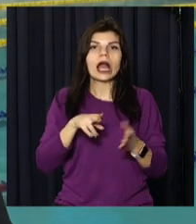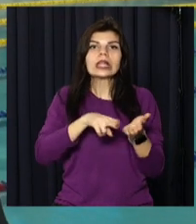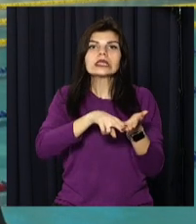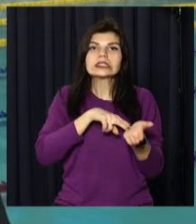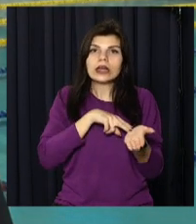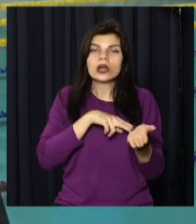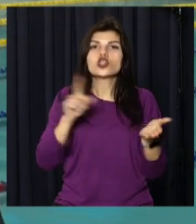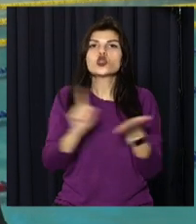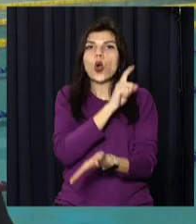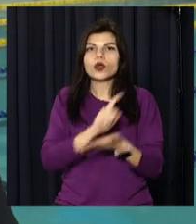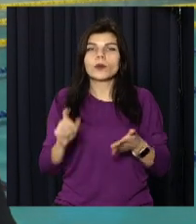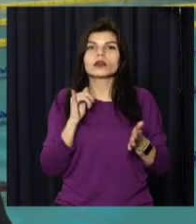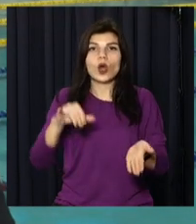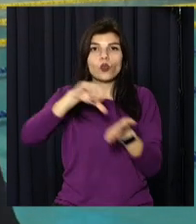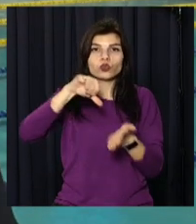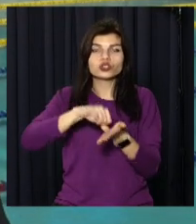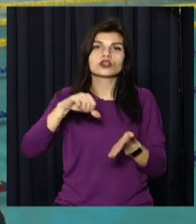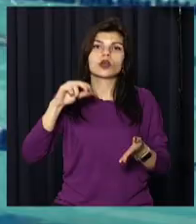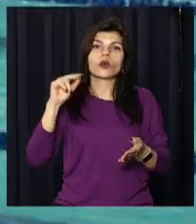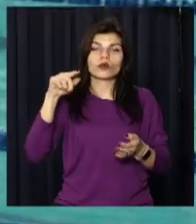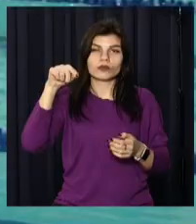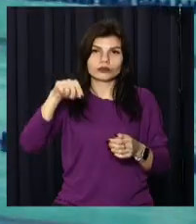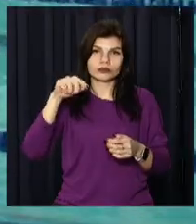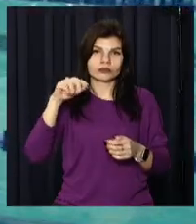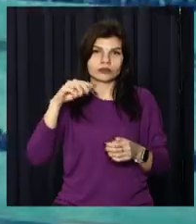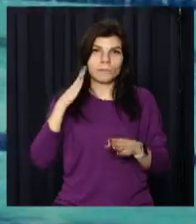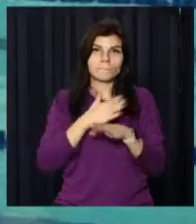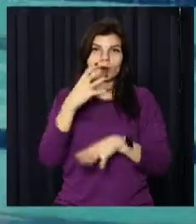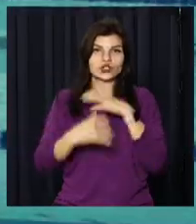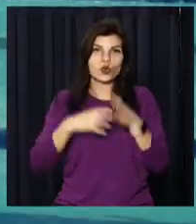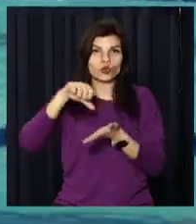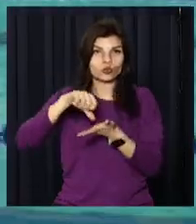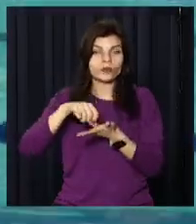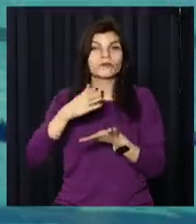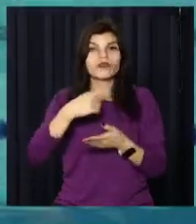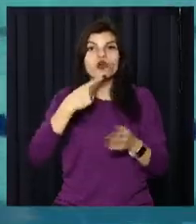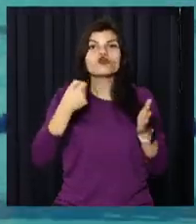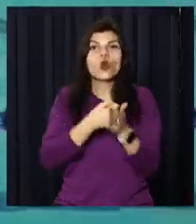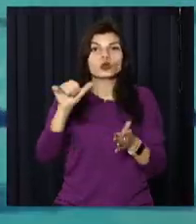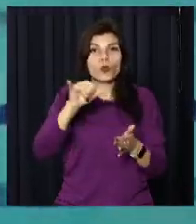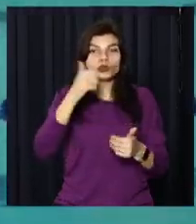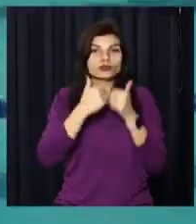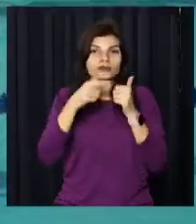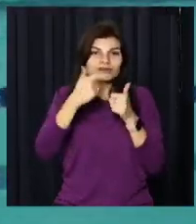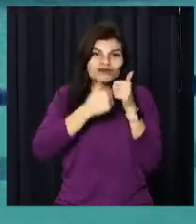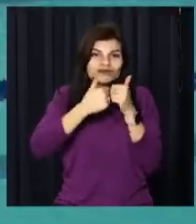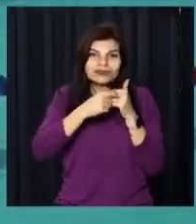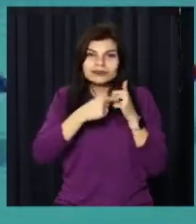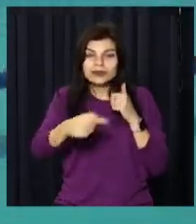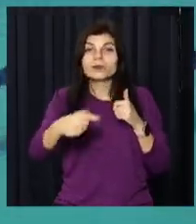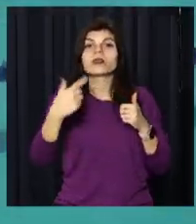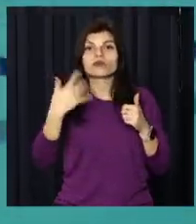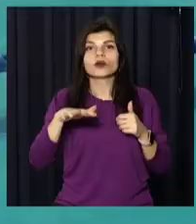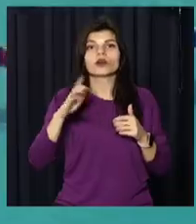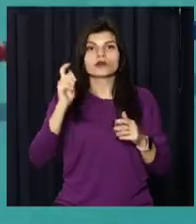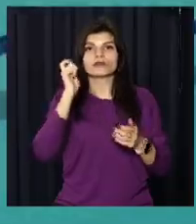або нормативи для участі в чемпіонаті світу цього року. Турнір у Дніпрі до суботи. І вже за 3 тижні на спортсменів очікує